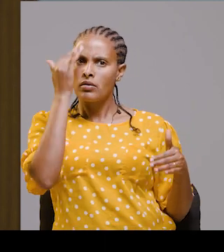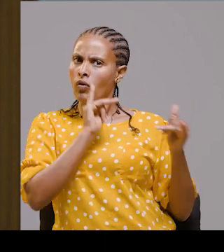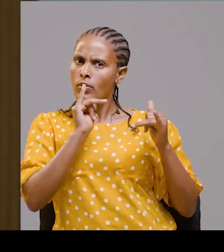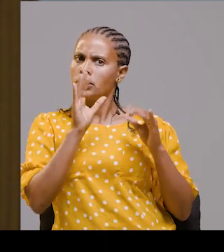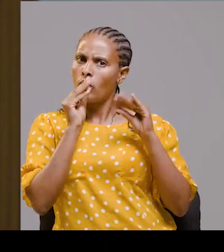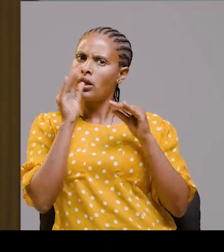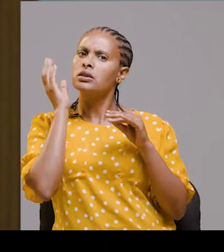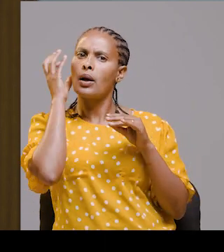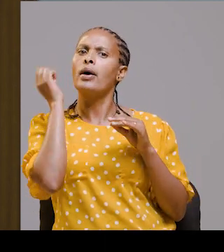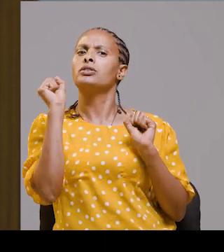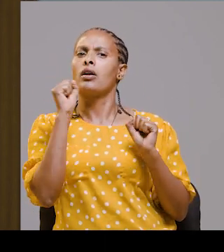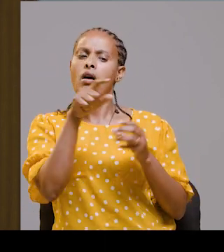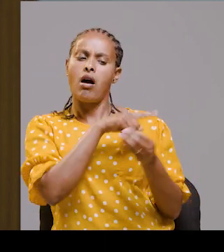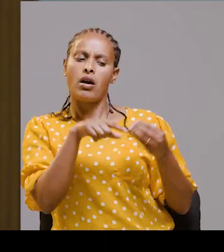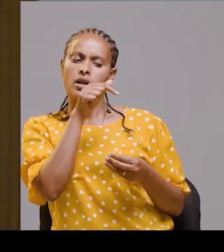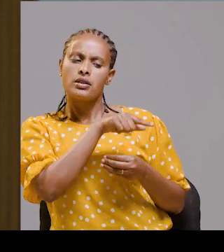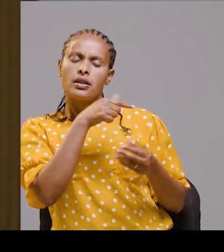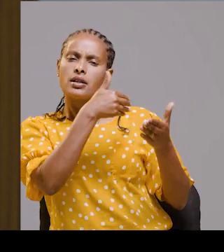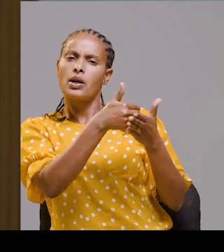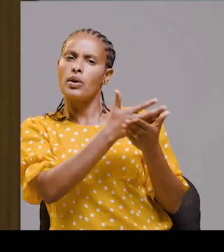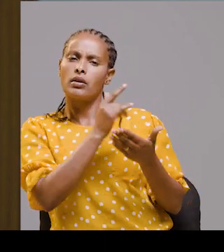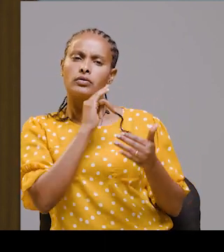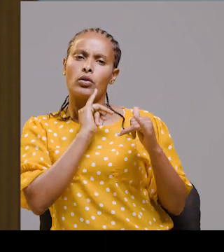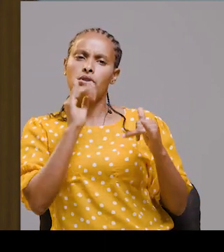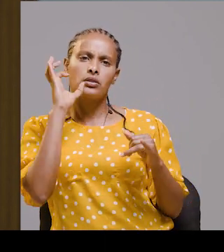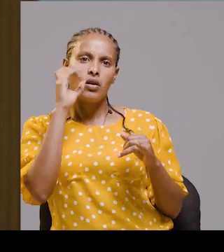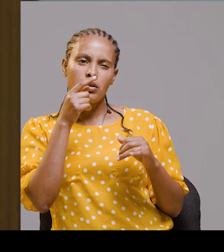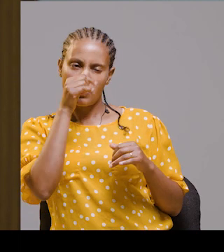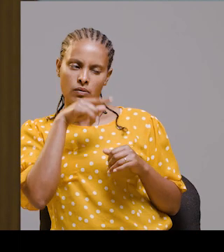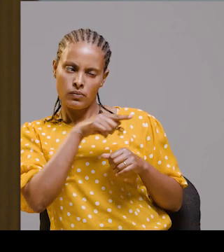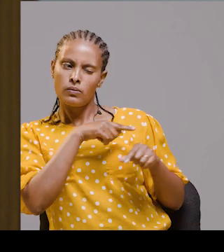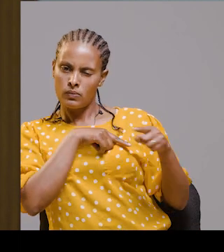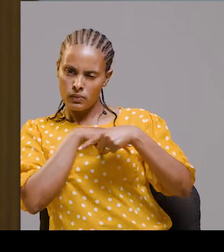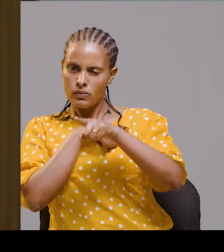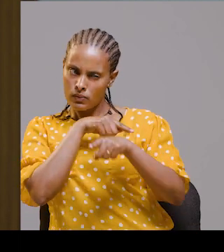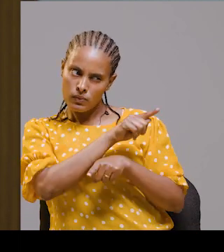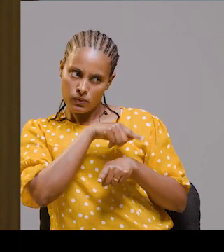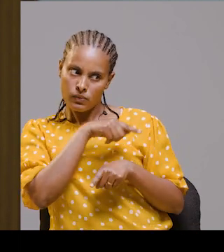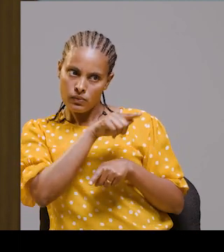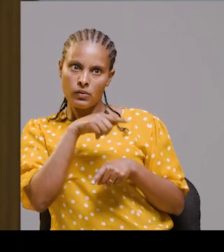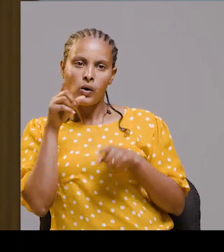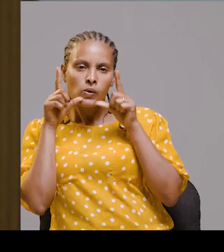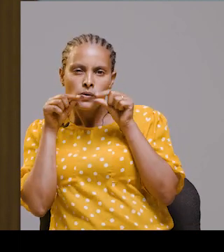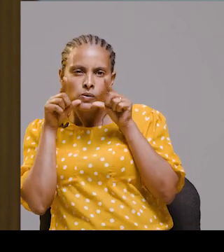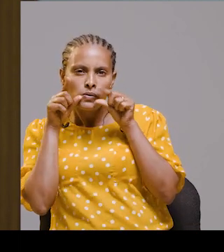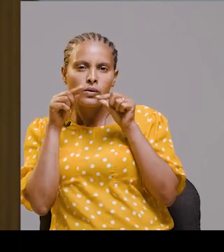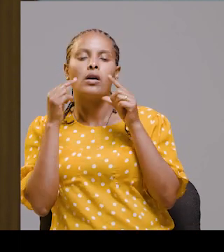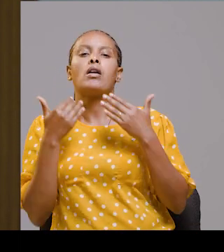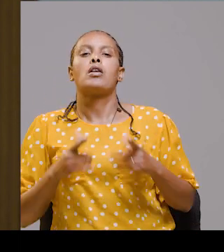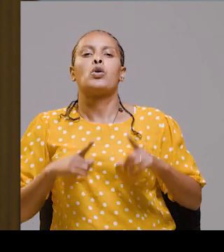ያሉ ሰዎች ያንን የደረሰውን ነገር ሊያውቁ ይችላሉ። ሰዎች ይተቋቋማሉ፣ ሰዎች ያልሆነስም